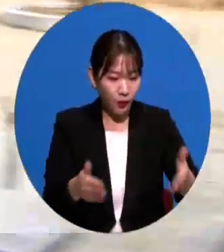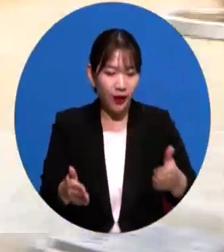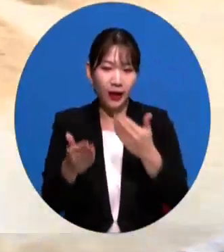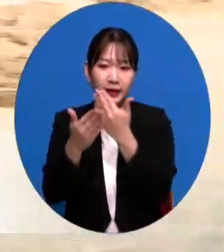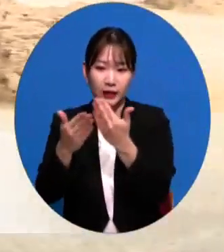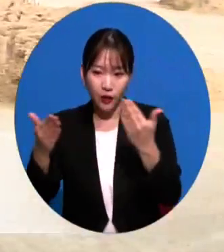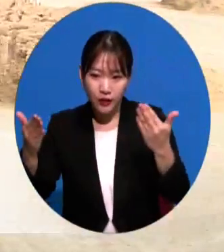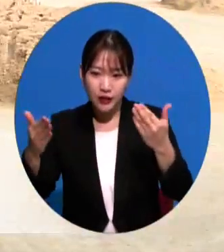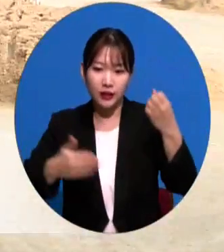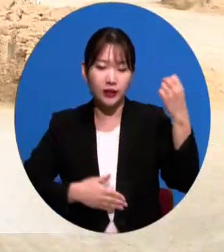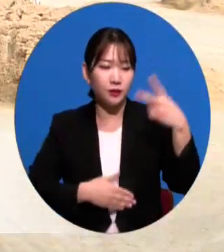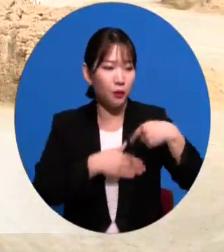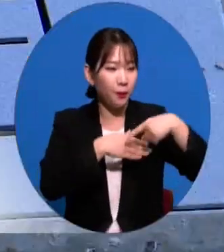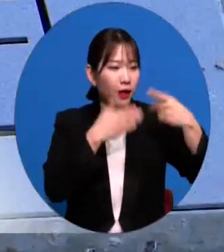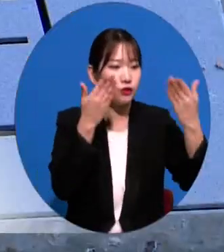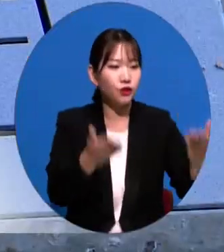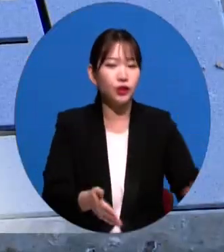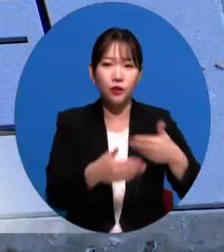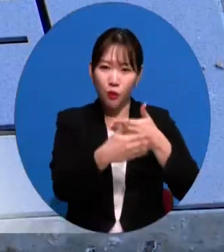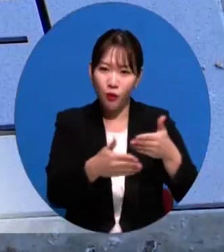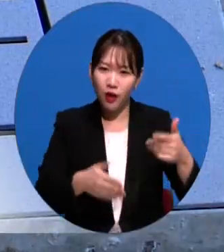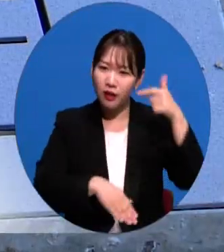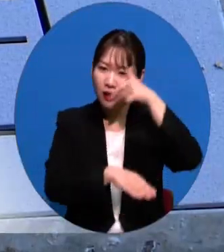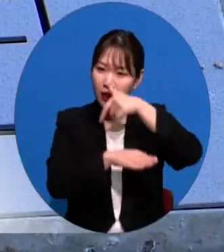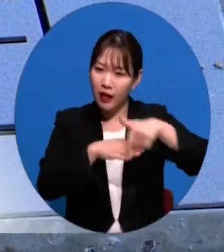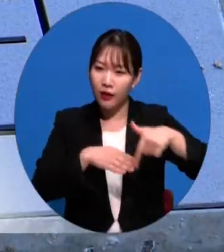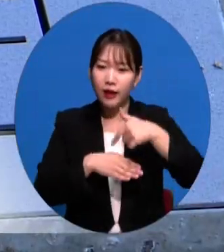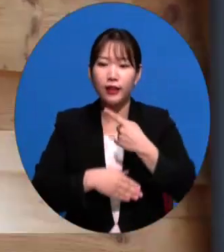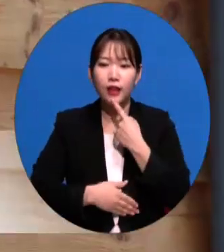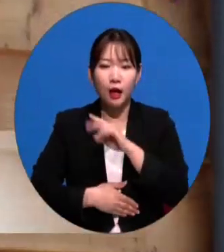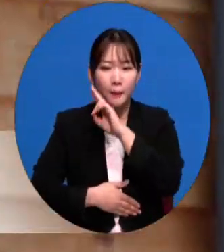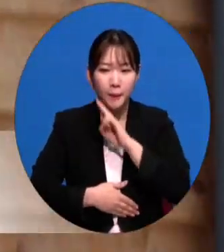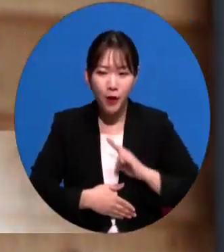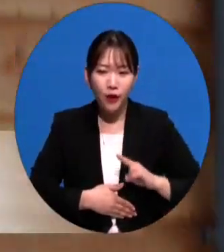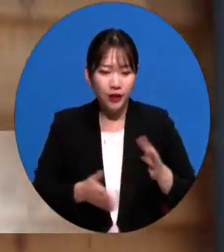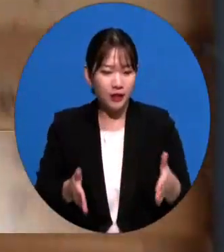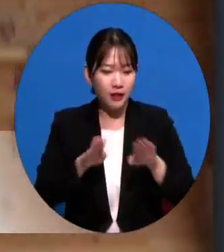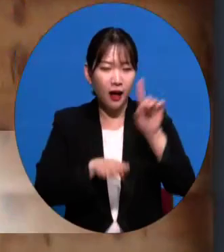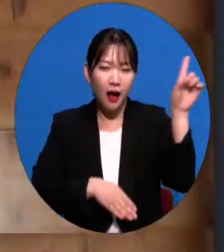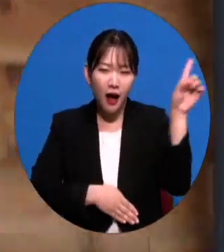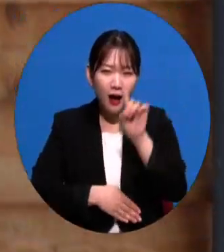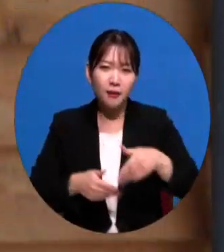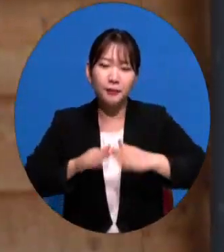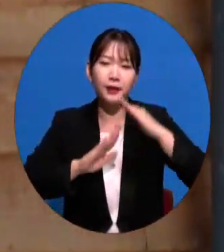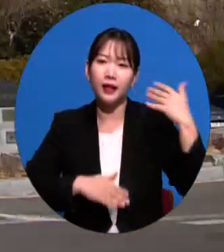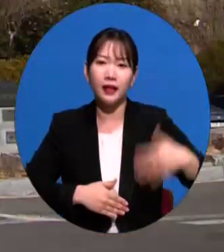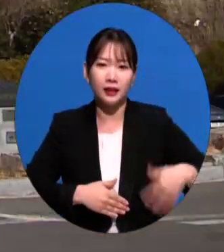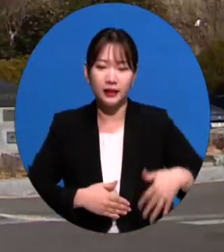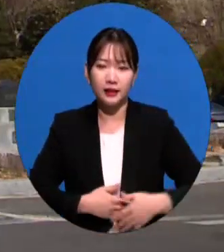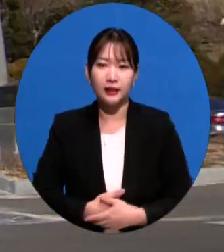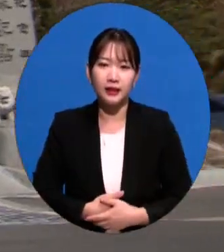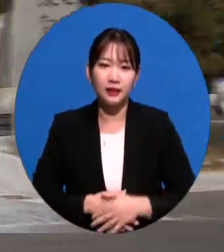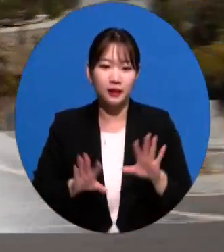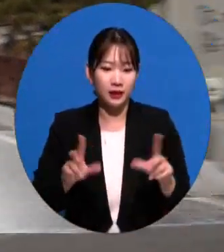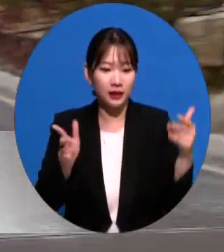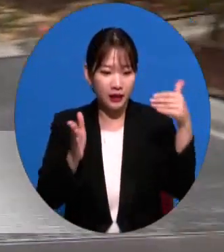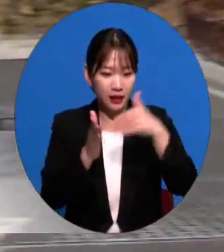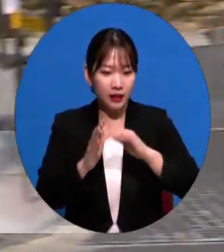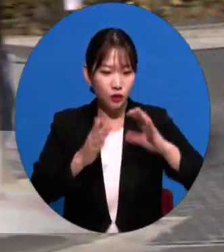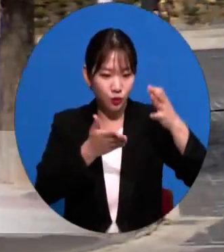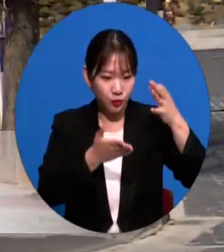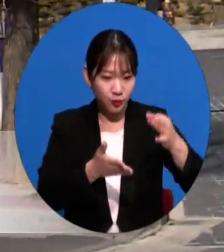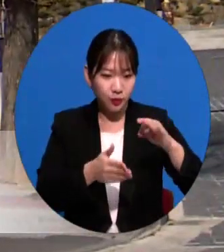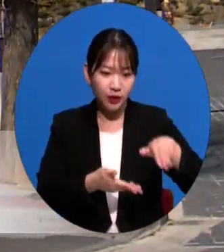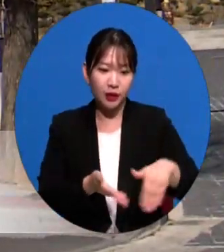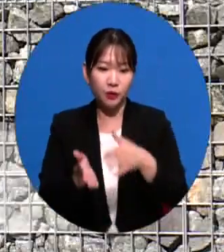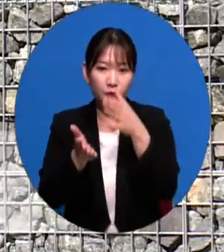공간, 야외 휴게 공간까지 계획했던 편의 시설 무엇 하나 제대로 갖춰진 게 없습니다. 올해까지 국비와